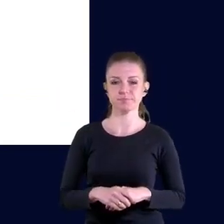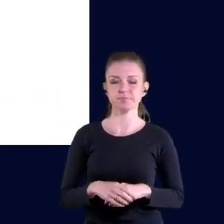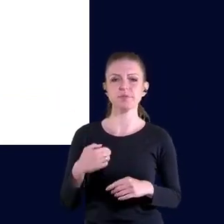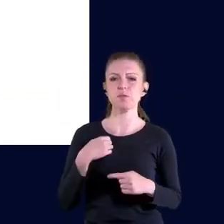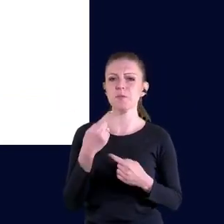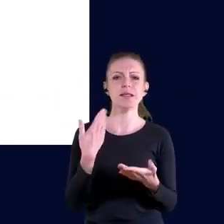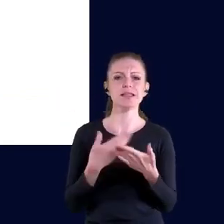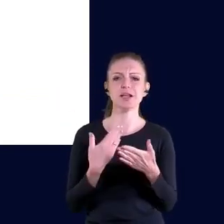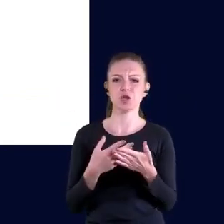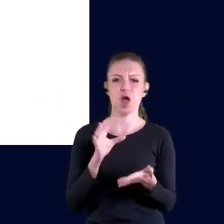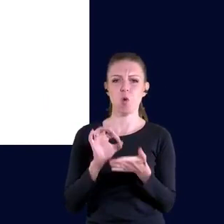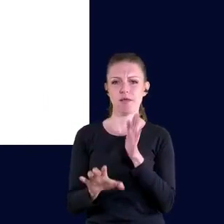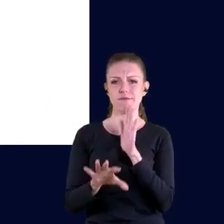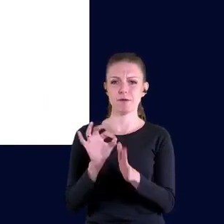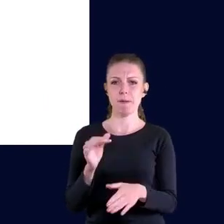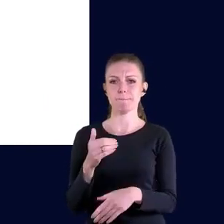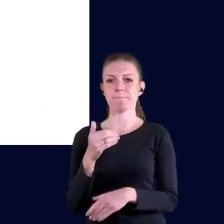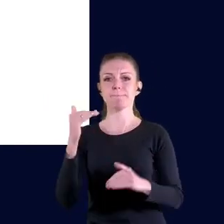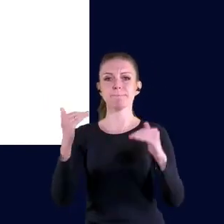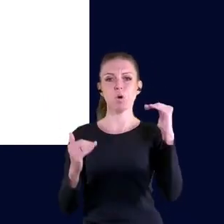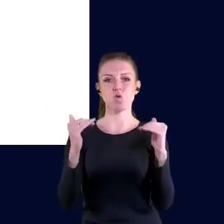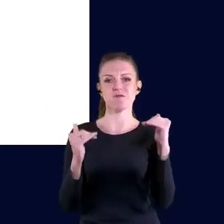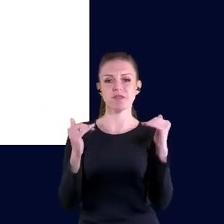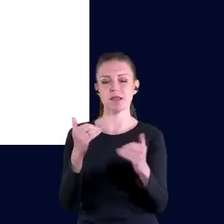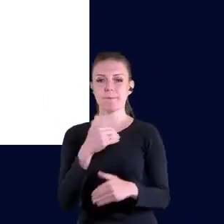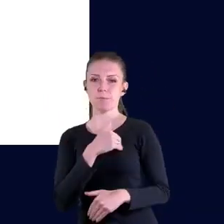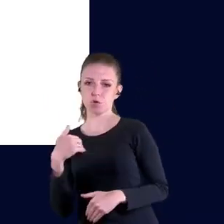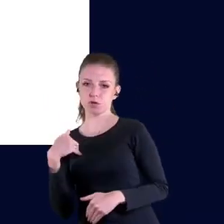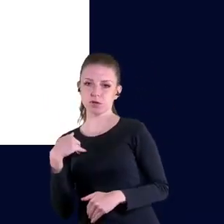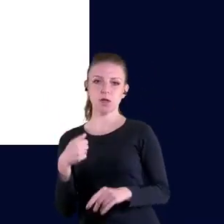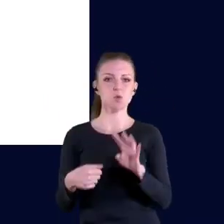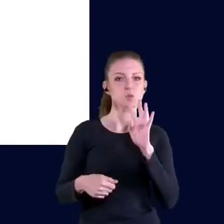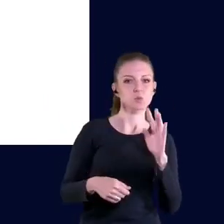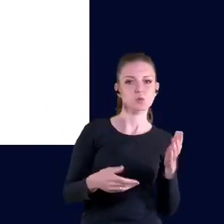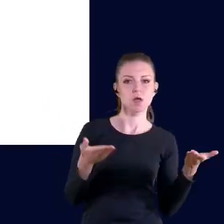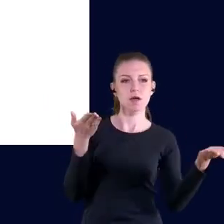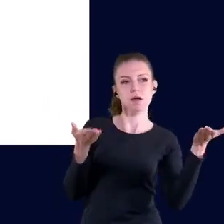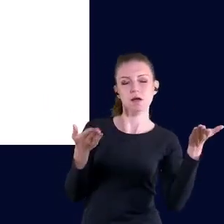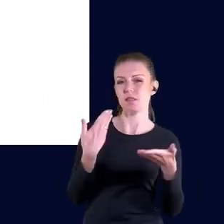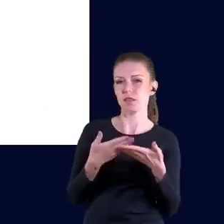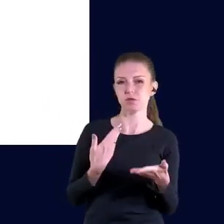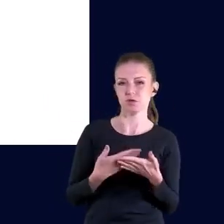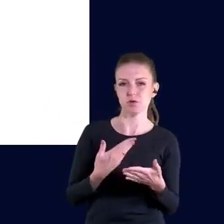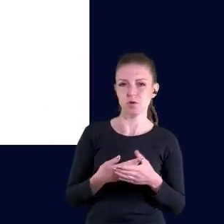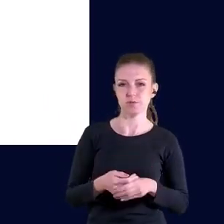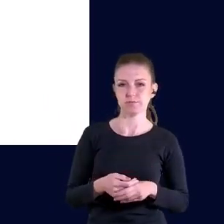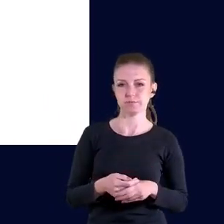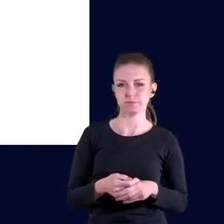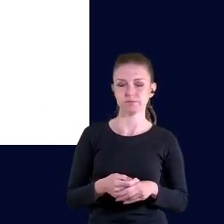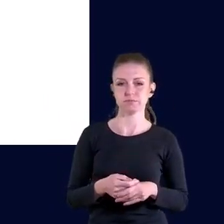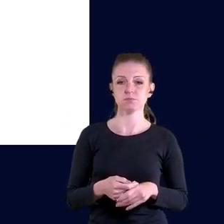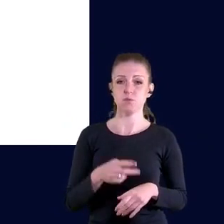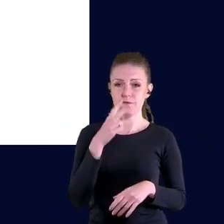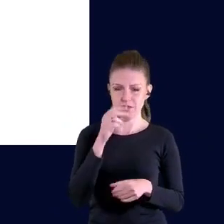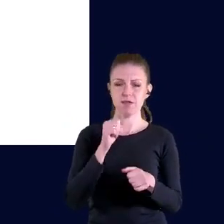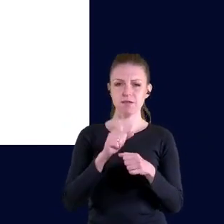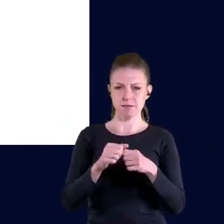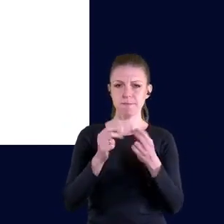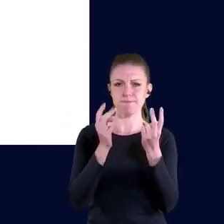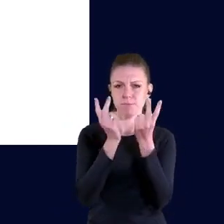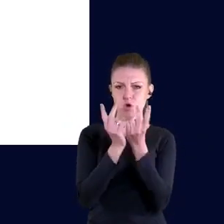Polski do Stanów Zjednoczonych przyczyny są dwie pierwsza to są widoczne podobieństwa mimo